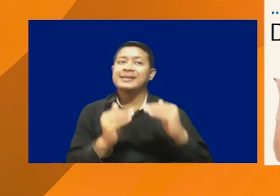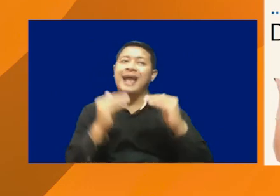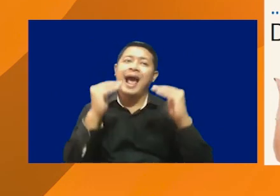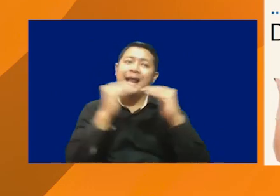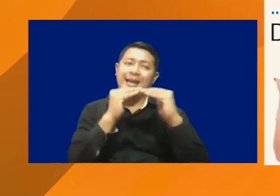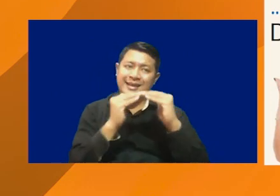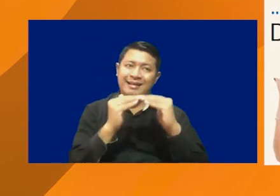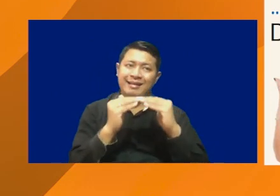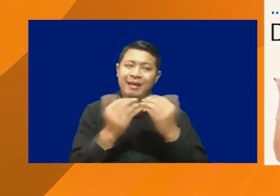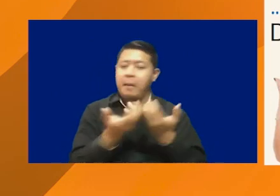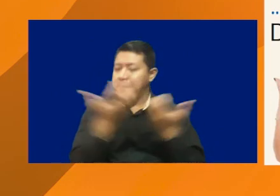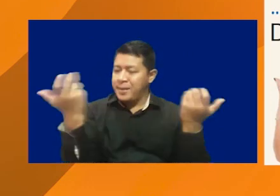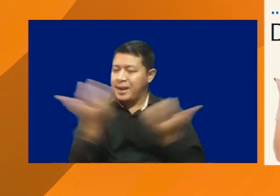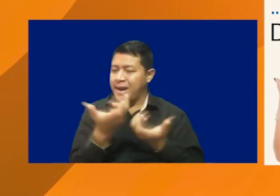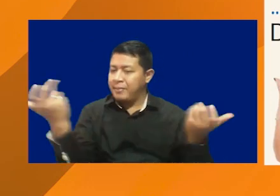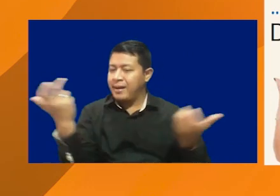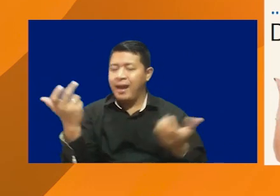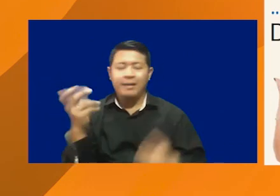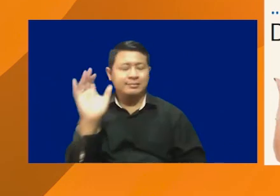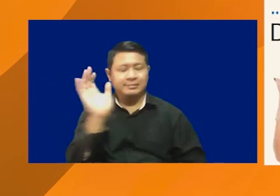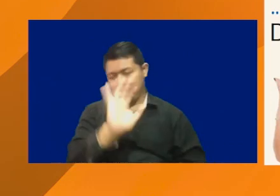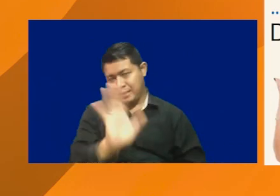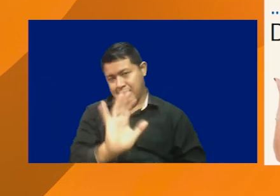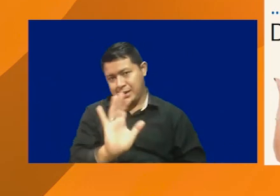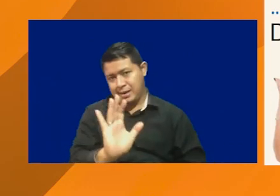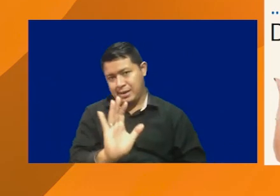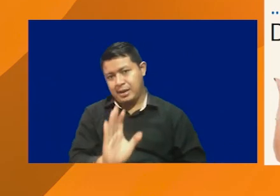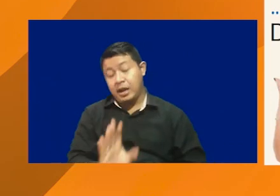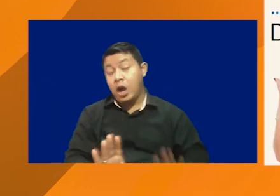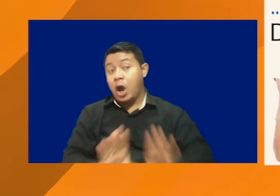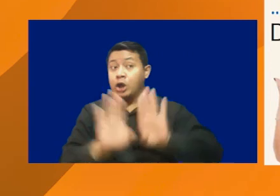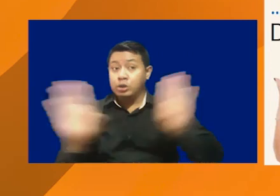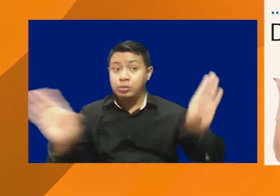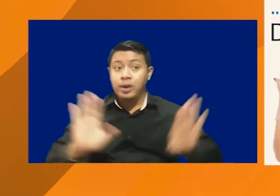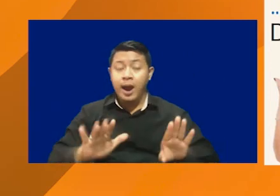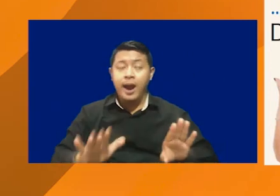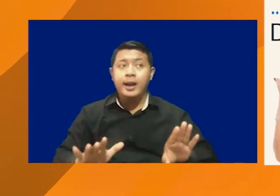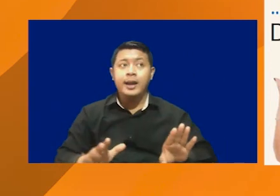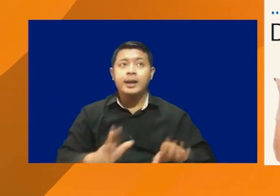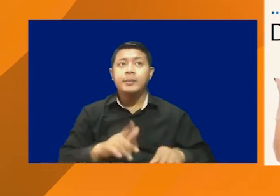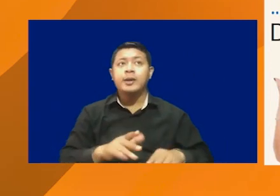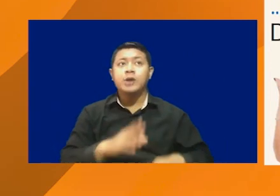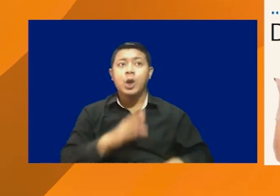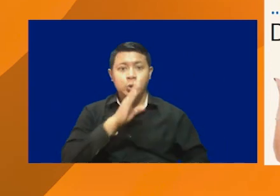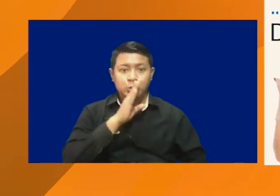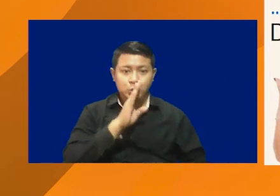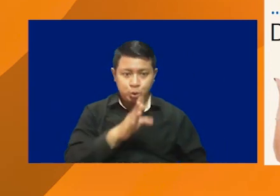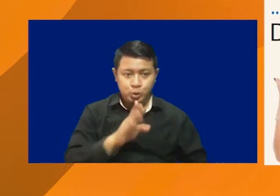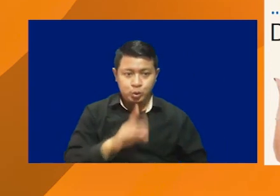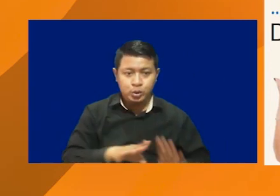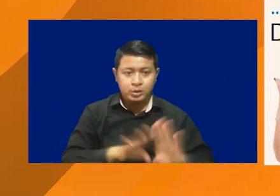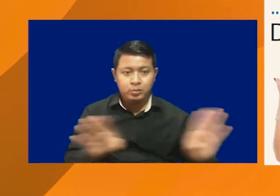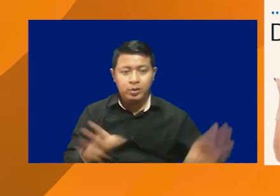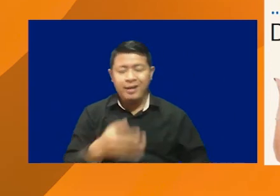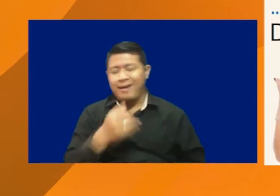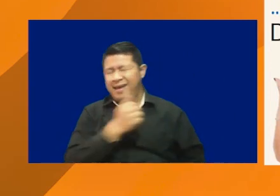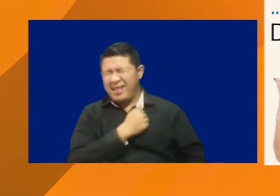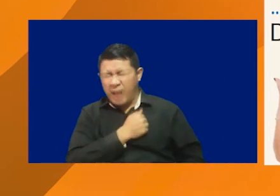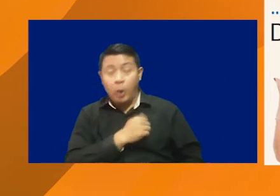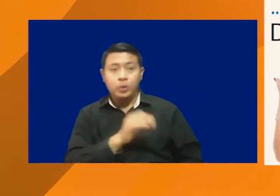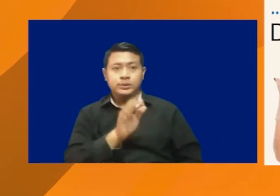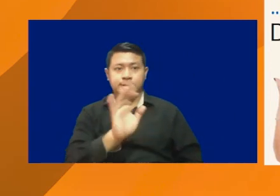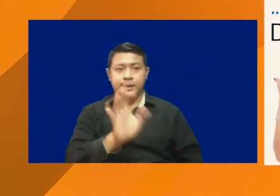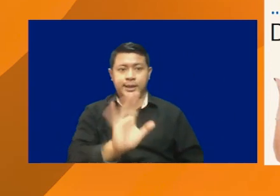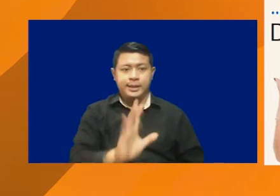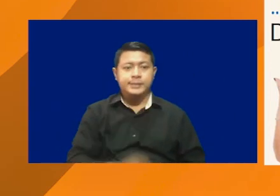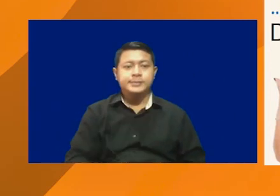Berilah sikap yang adil, yang tidak membeda-bedakan, dan terbuka. Mengajak anak remaja untuk jujur dan